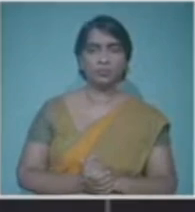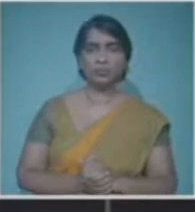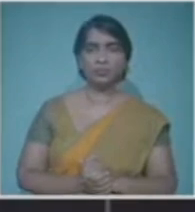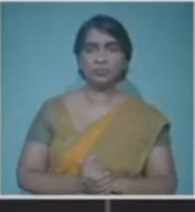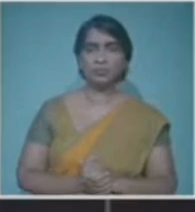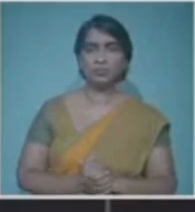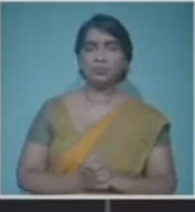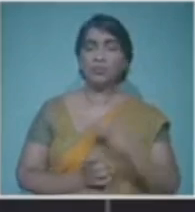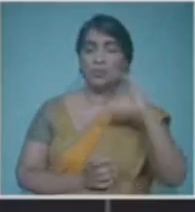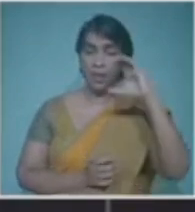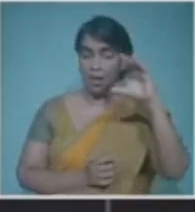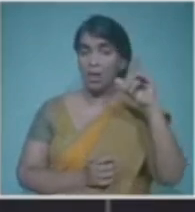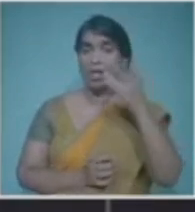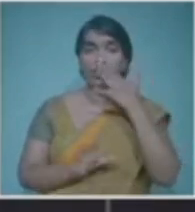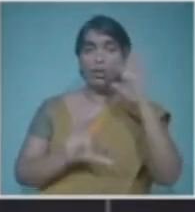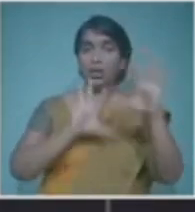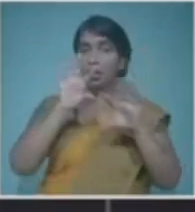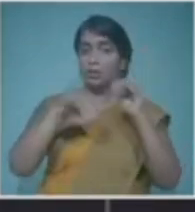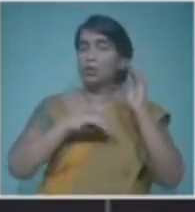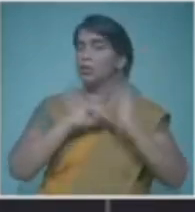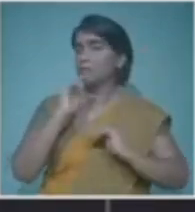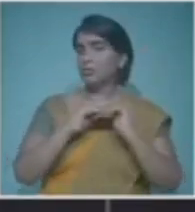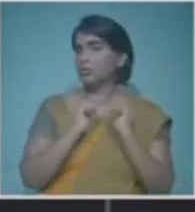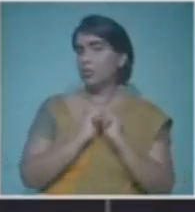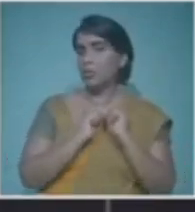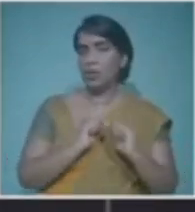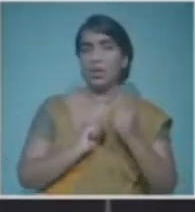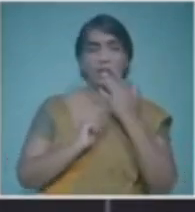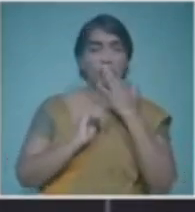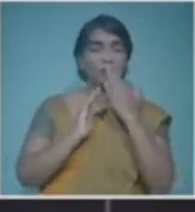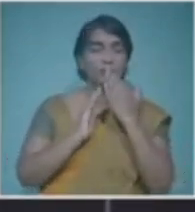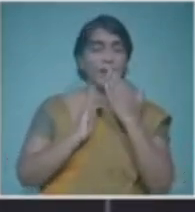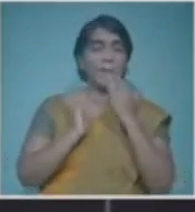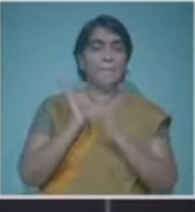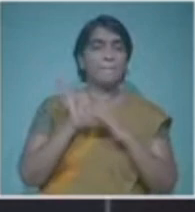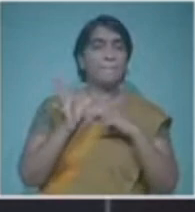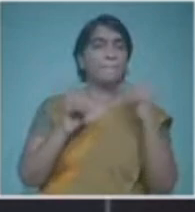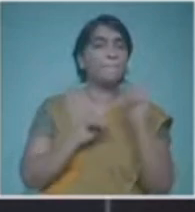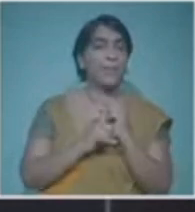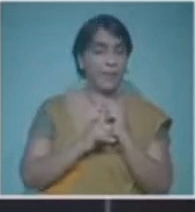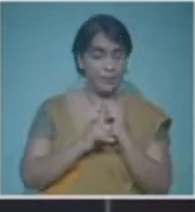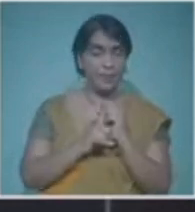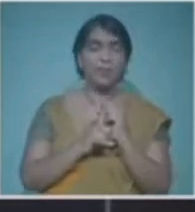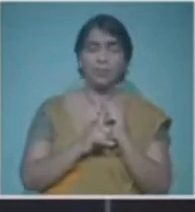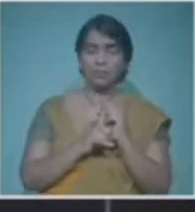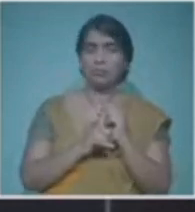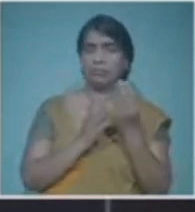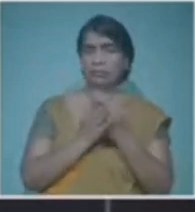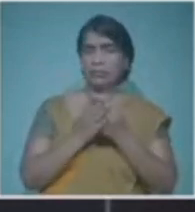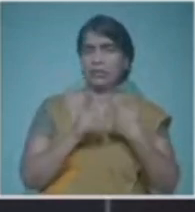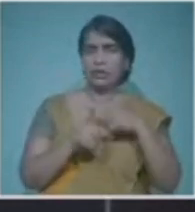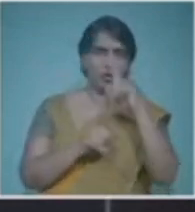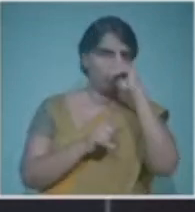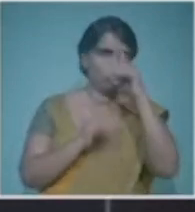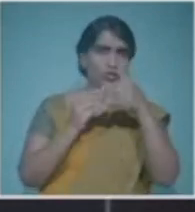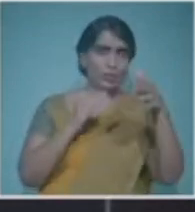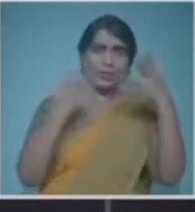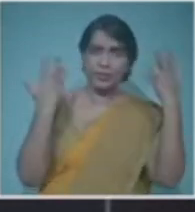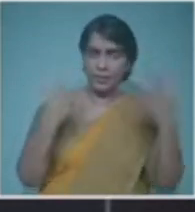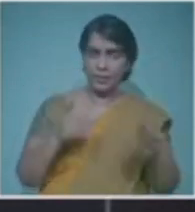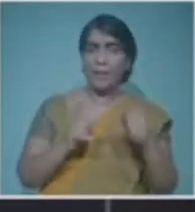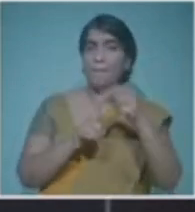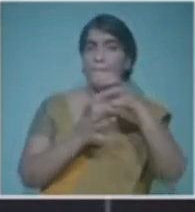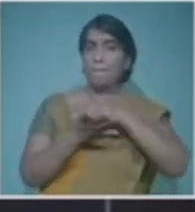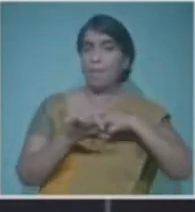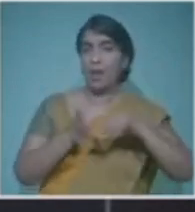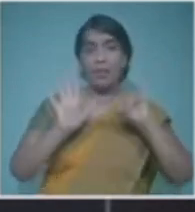आयन निंगाने पासल तोरागेनी में क्रमवेद पासल सितियम करने पासल सितियम करने अवसान तव सत्य किंग मेनोड पलात